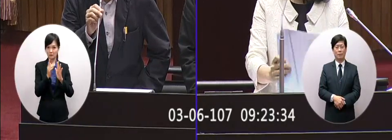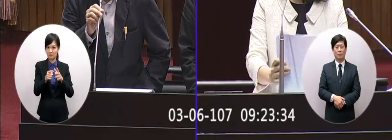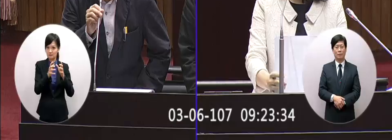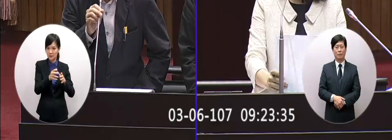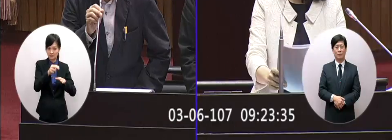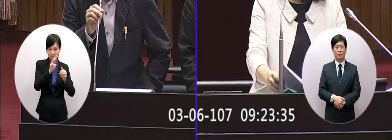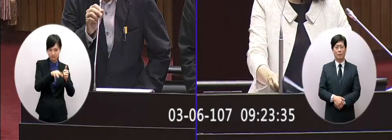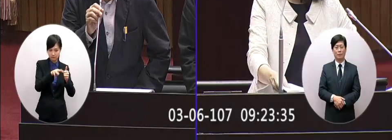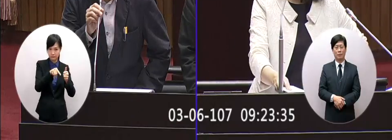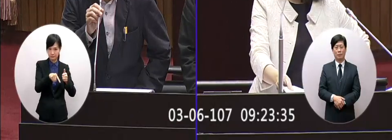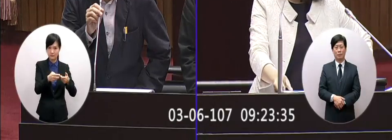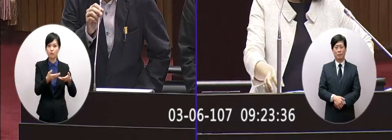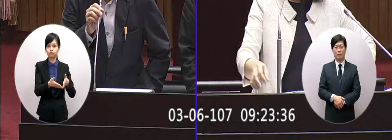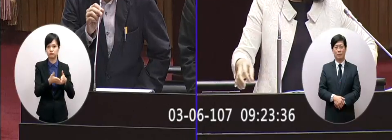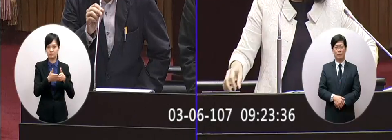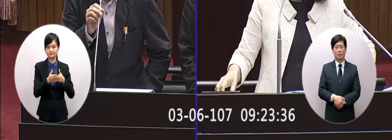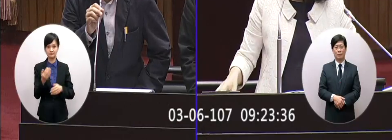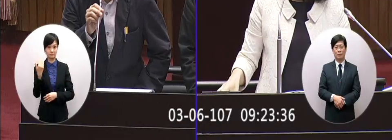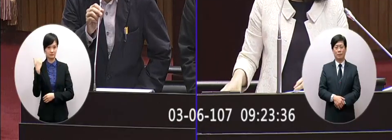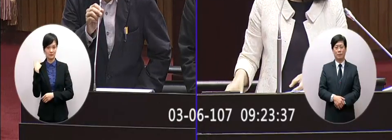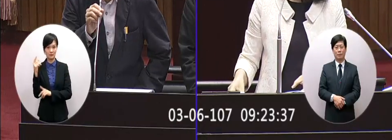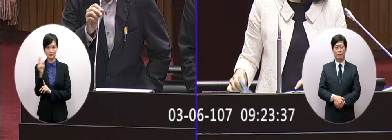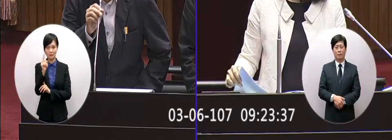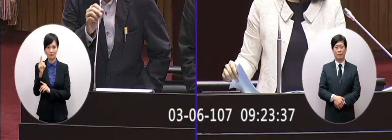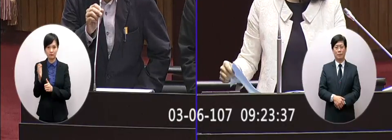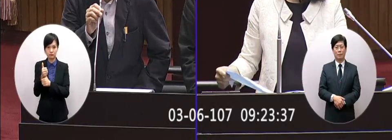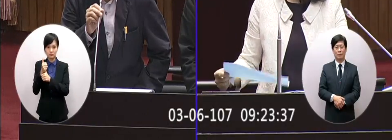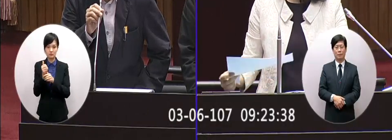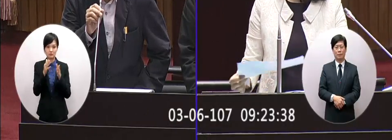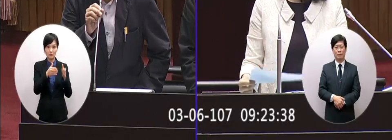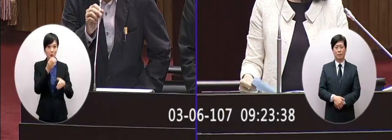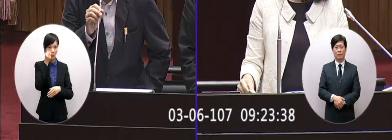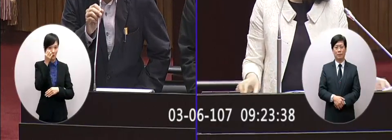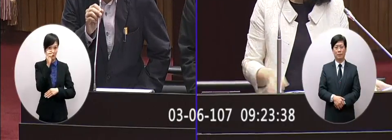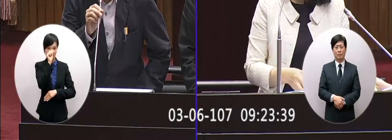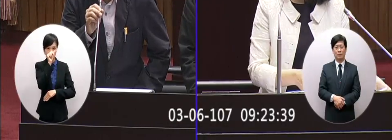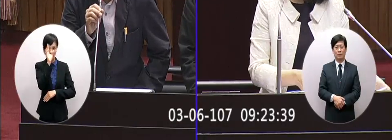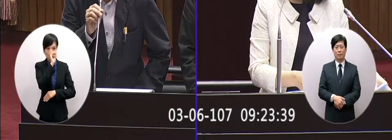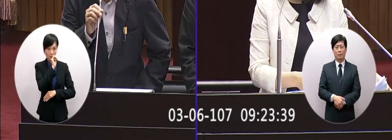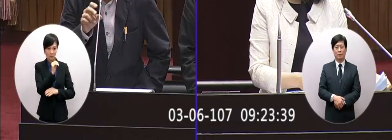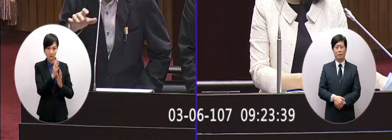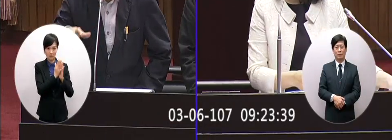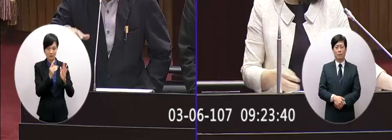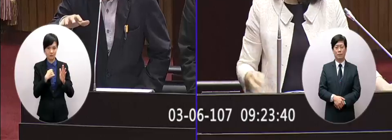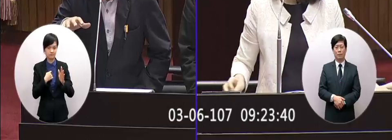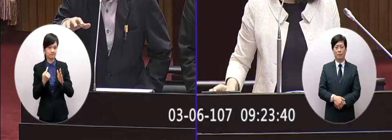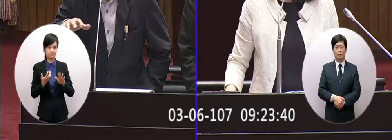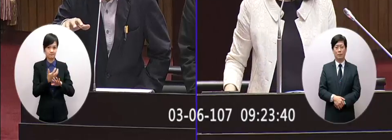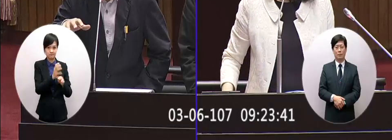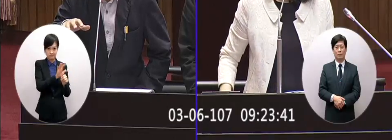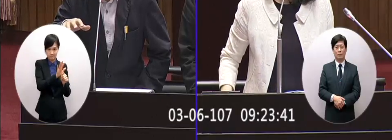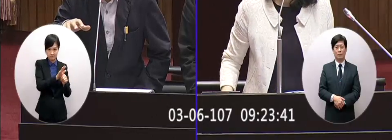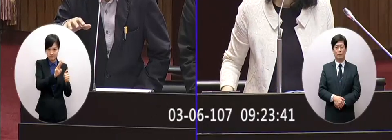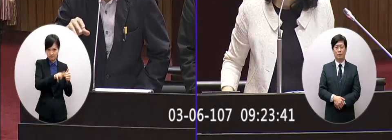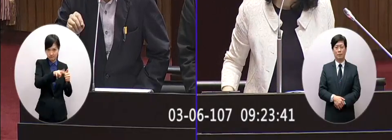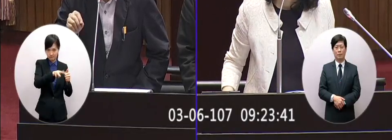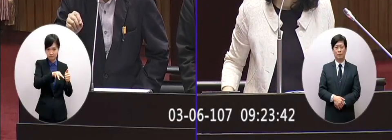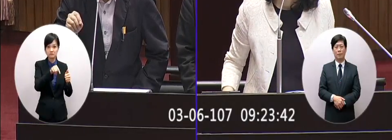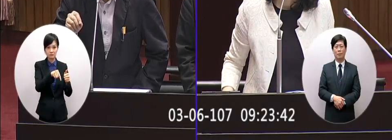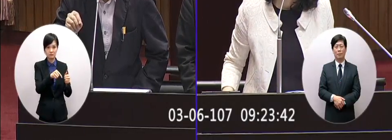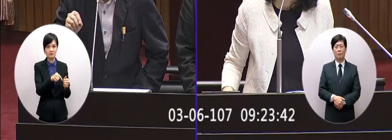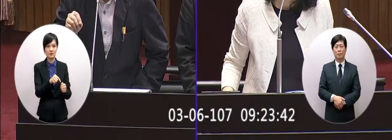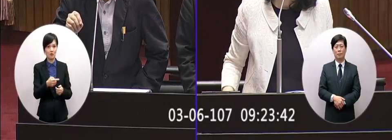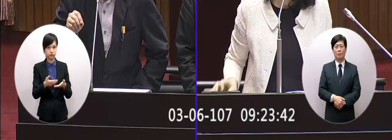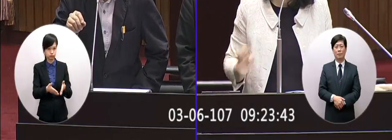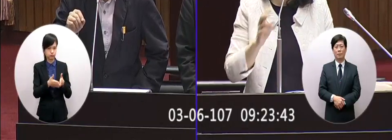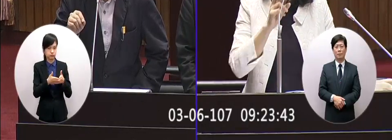在过去一段时间里面，我们消防署对花莲的特搜队进行了完整的训练，这个训练强化非常重要，不是只有设